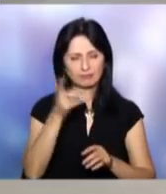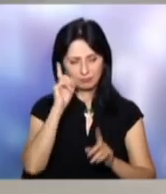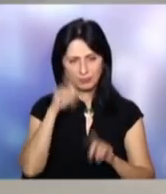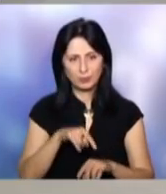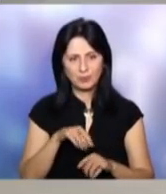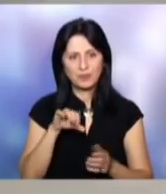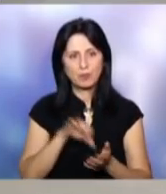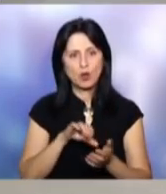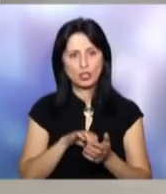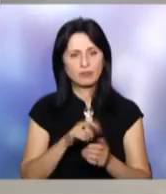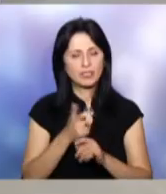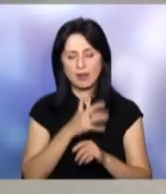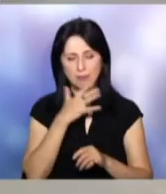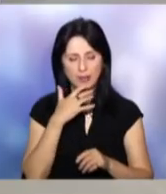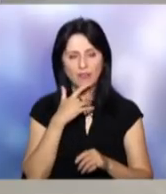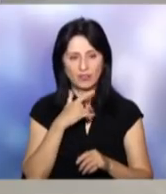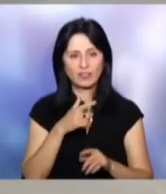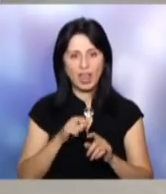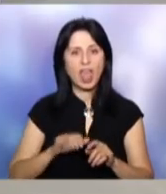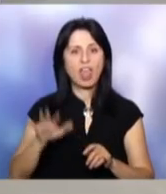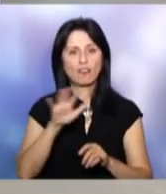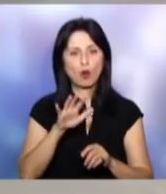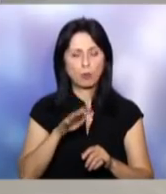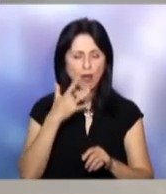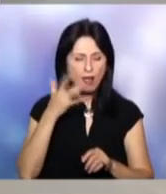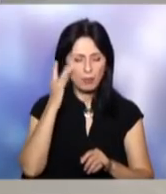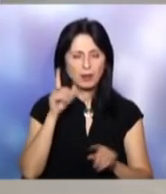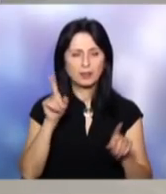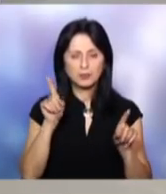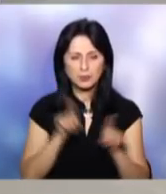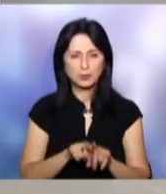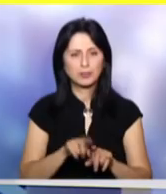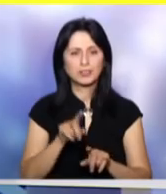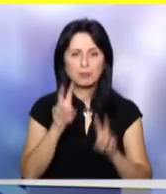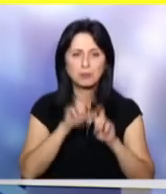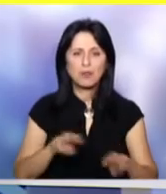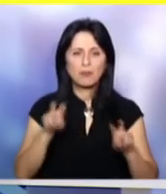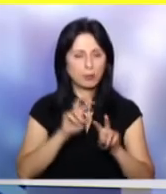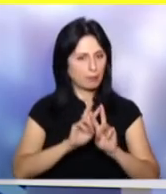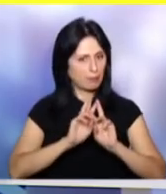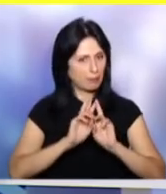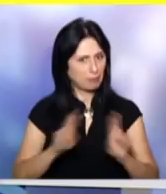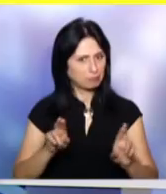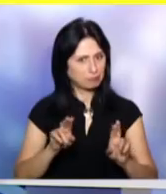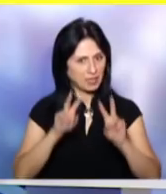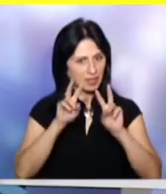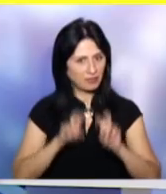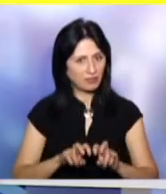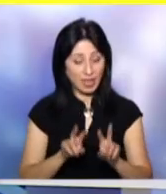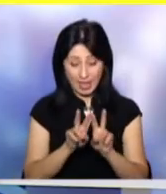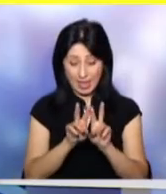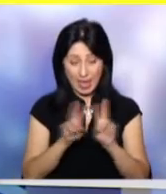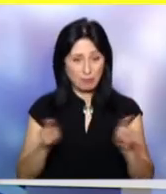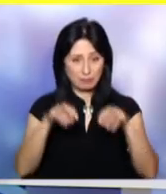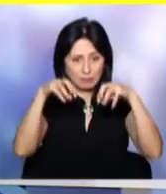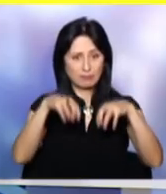რომელშიც მონაწილეობდა ძალიან ბევრი ევროპული ქვეყანა და ამერიკული რამდენიმე ინსტიტუტი, ჩაატარეს კვლევა და ერთი და